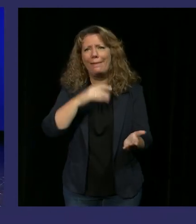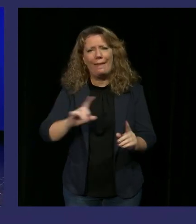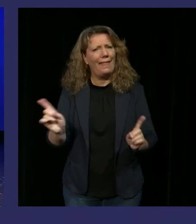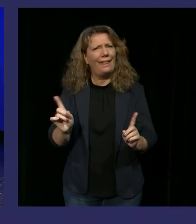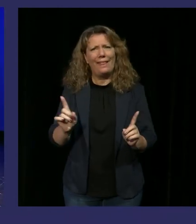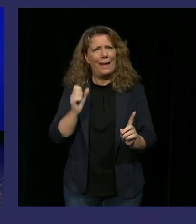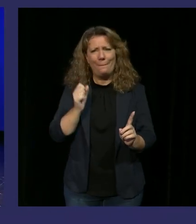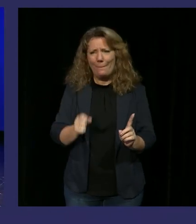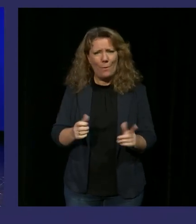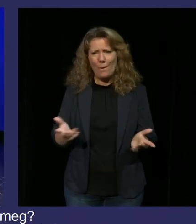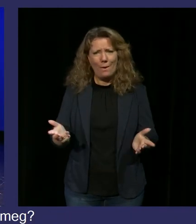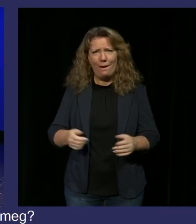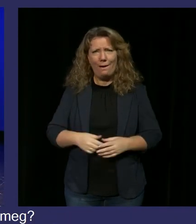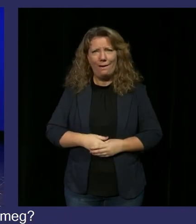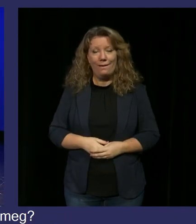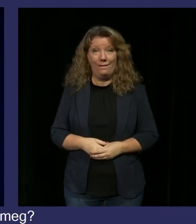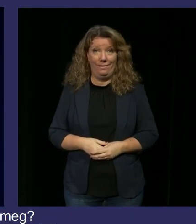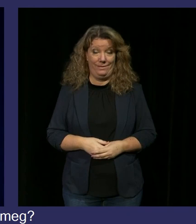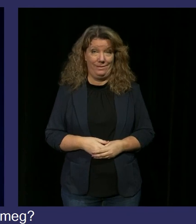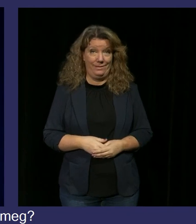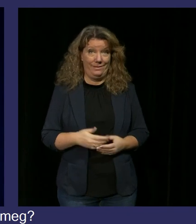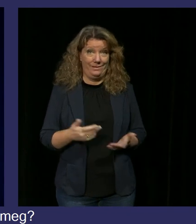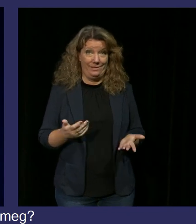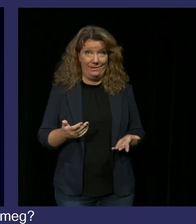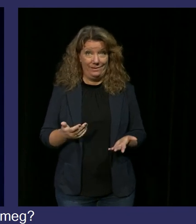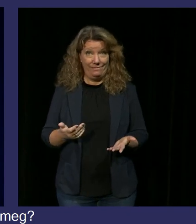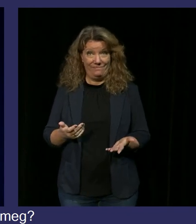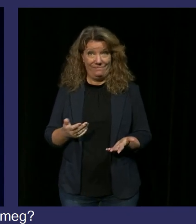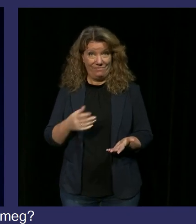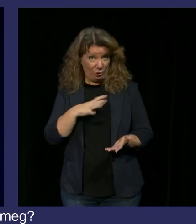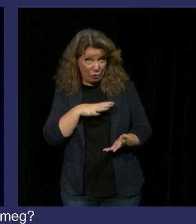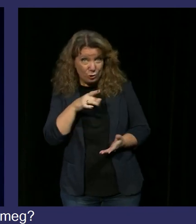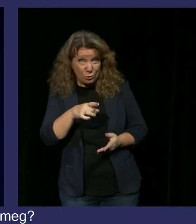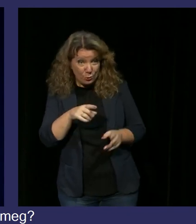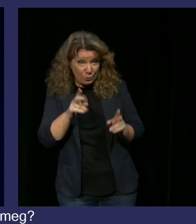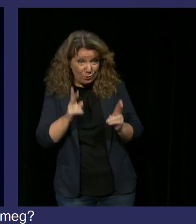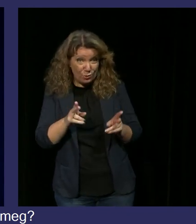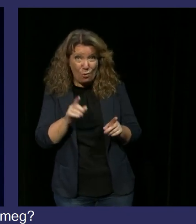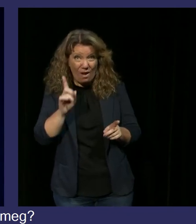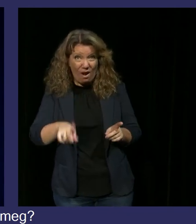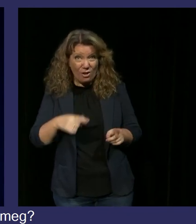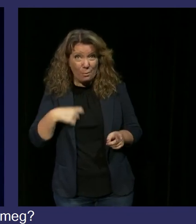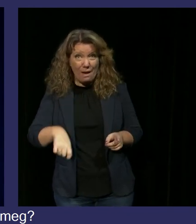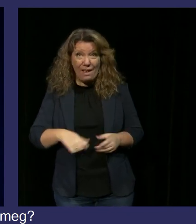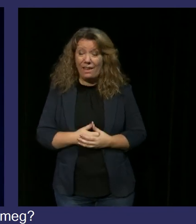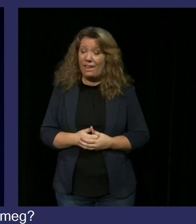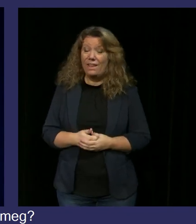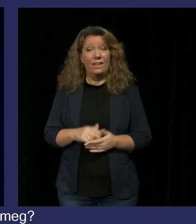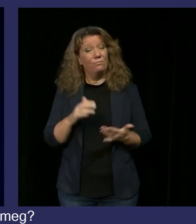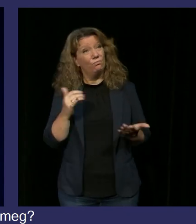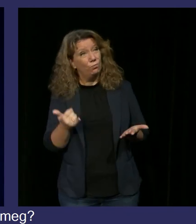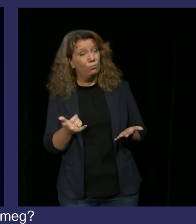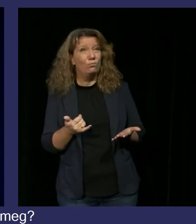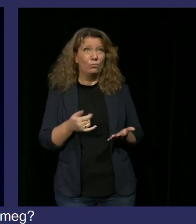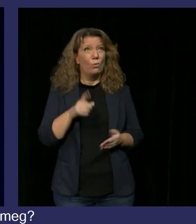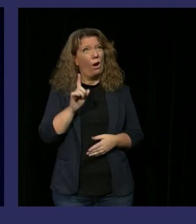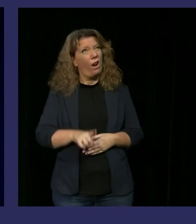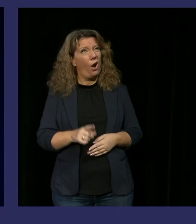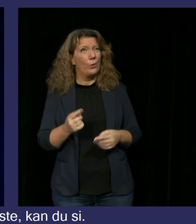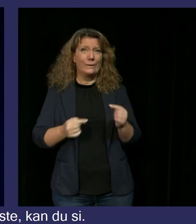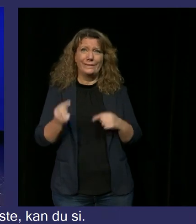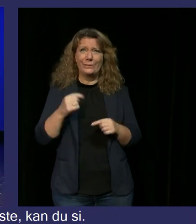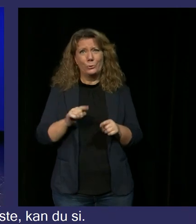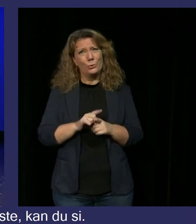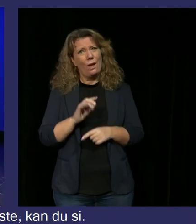gjøre. Nei, du synes det er like rart som meg? Ja, at man kan diskutere det. Ja, kanskje.